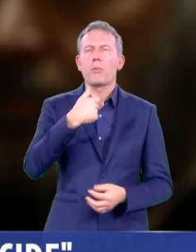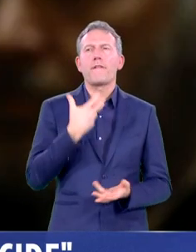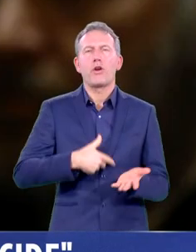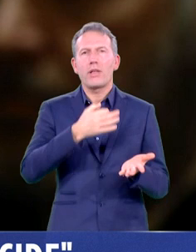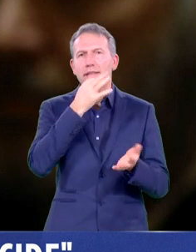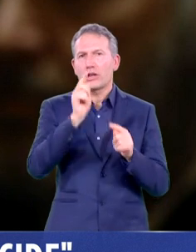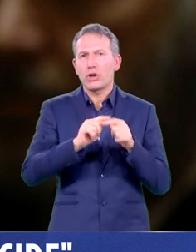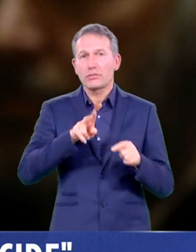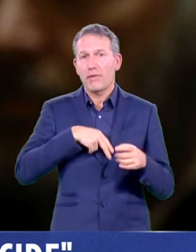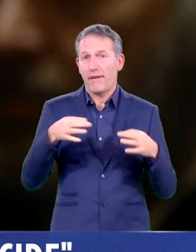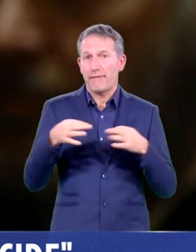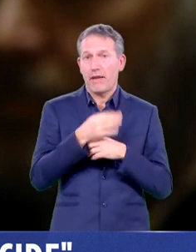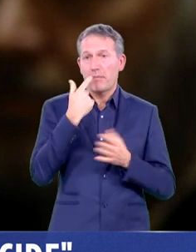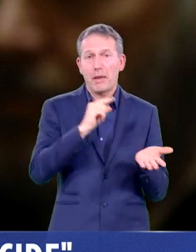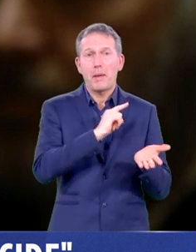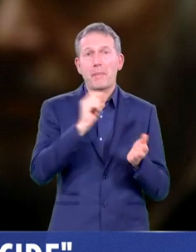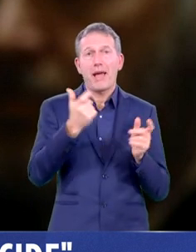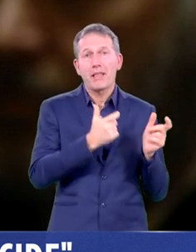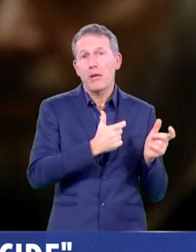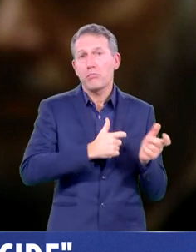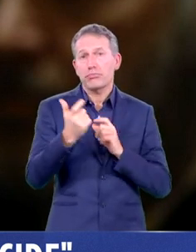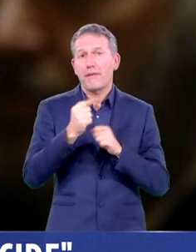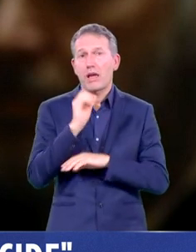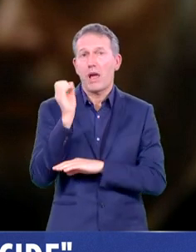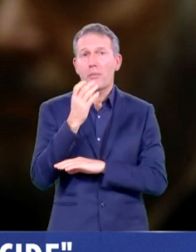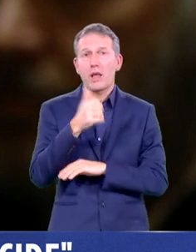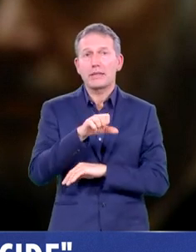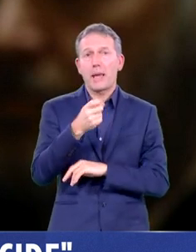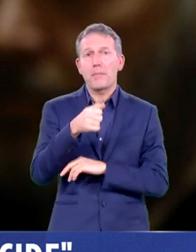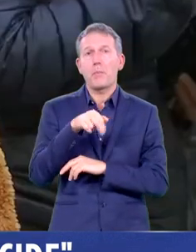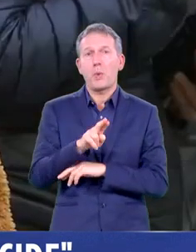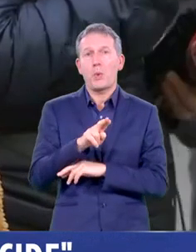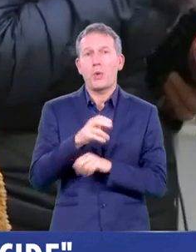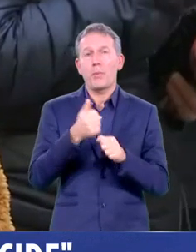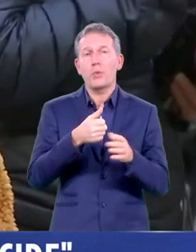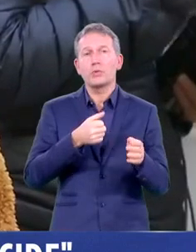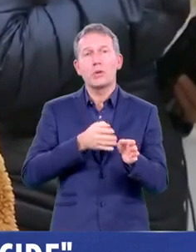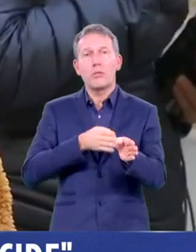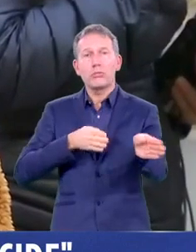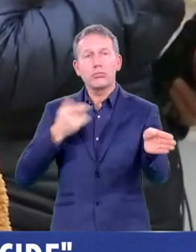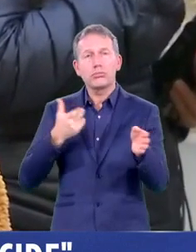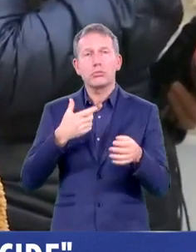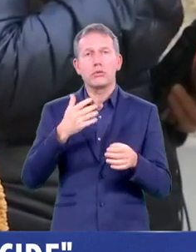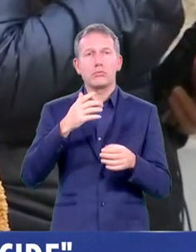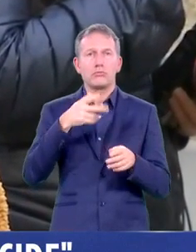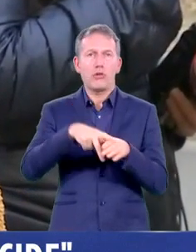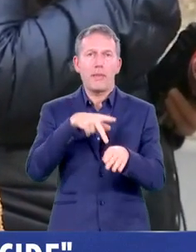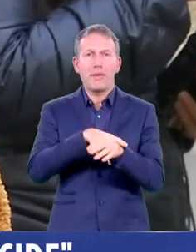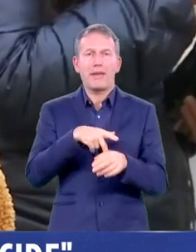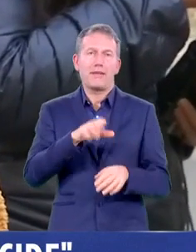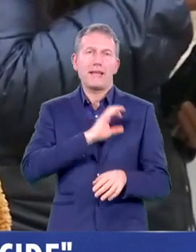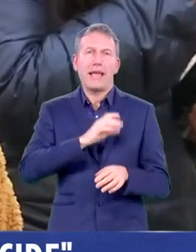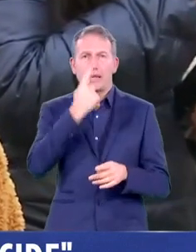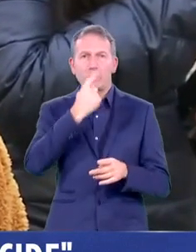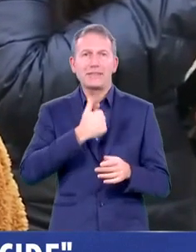mon épouse vient de partir avec le SAMU, une escorte de gendarmerie. Elle a fait évidemment une tentative de